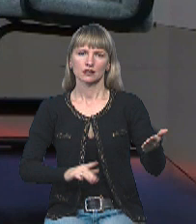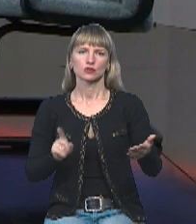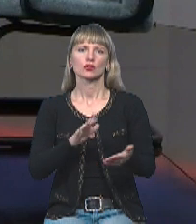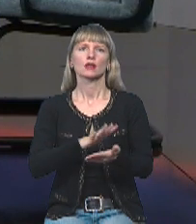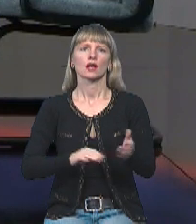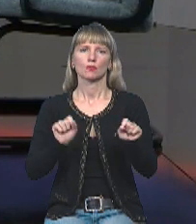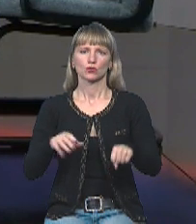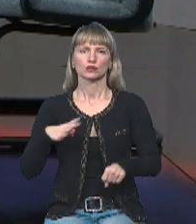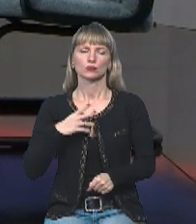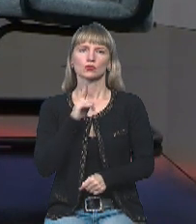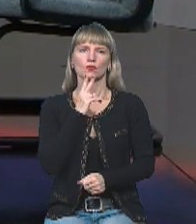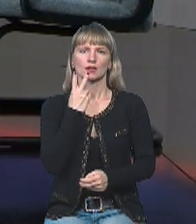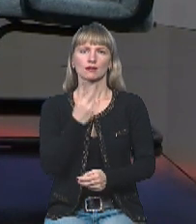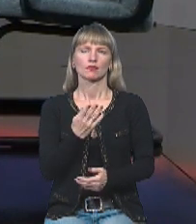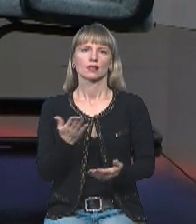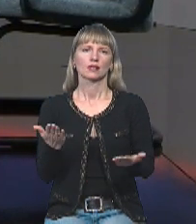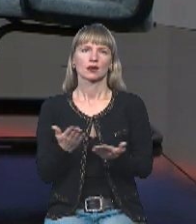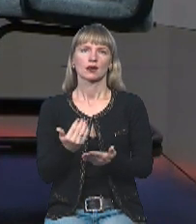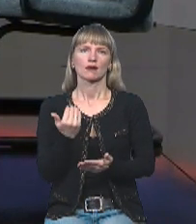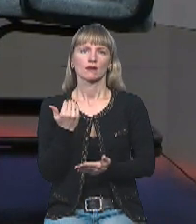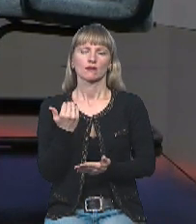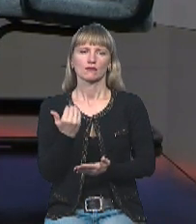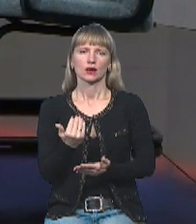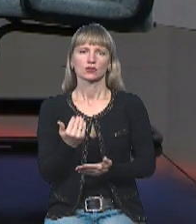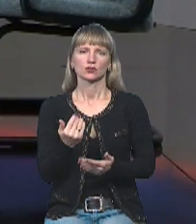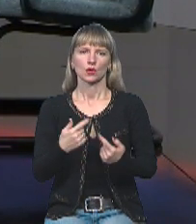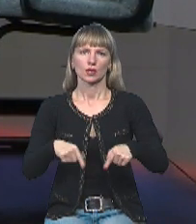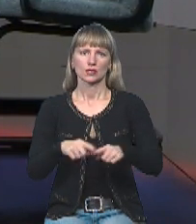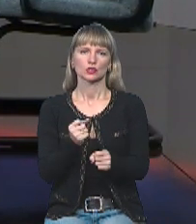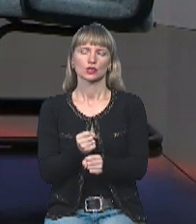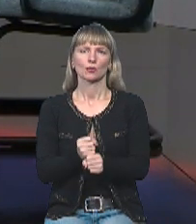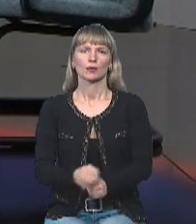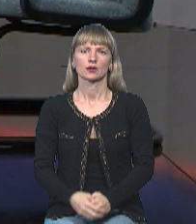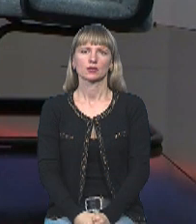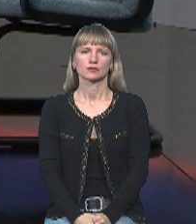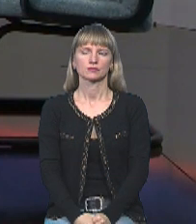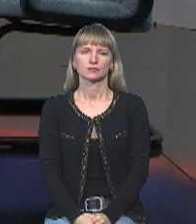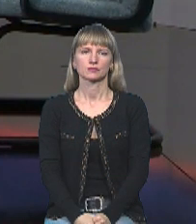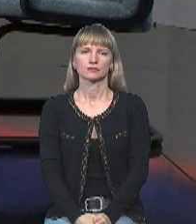бути? Прошу, увага на екран. Це відео, яке якраз ваша організація зробила. Дякуємо вам за це.